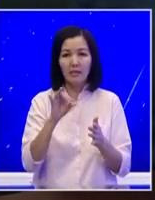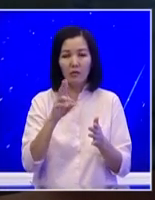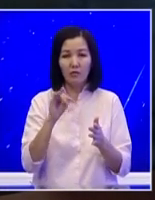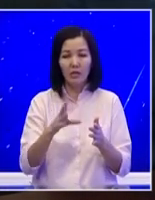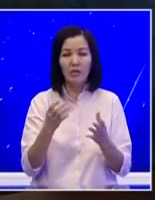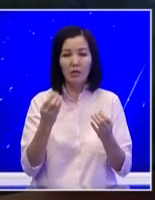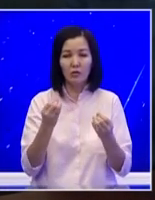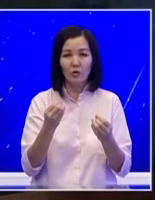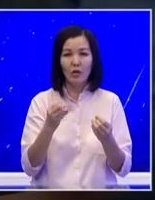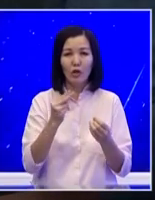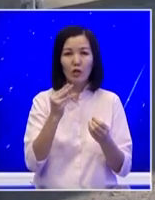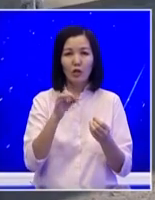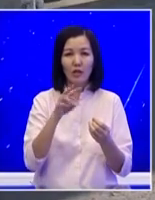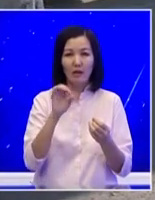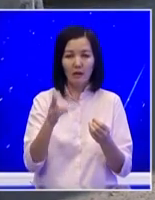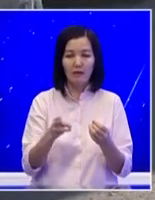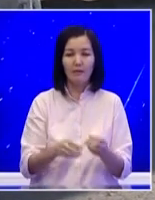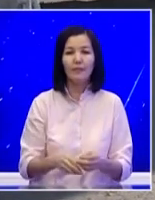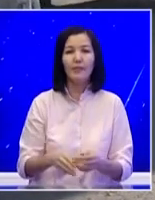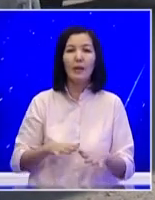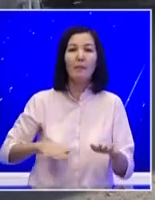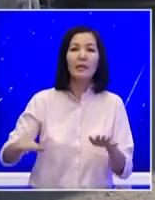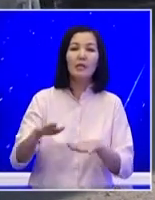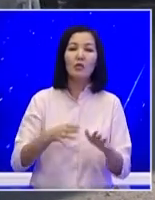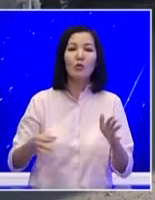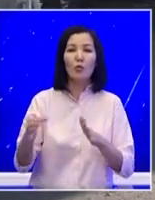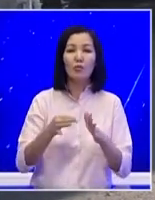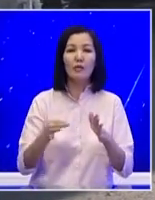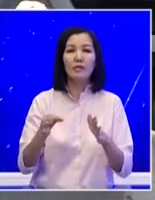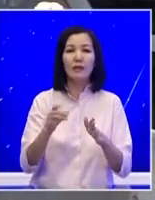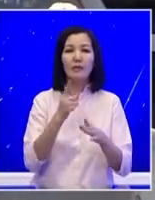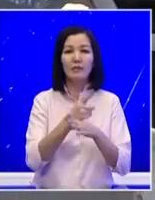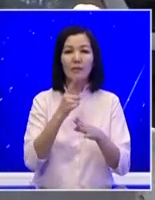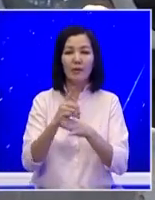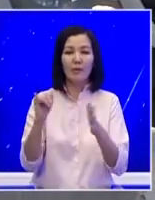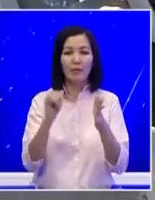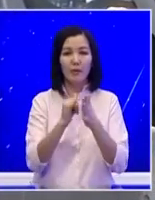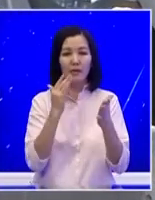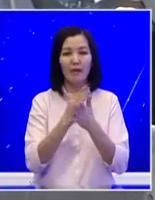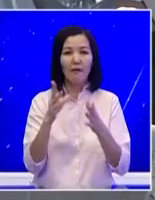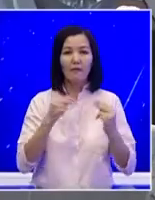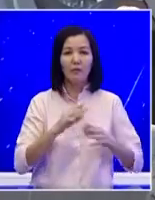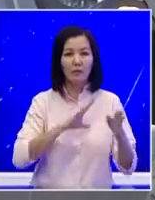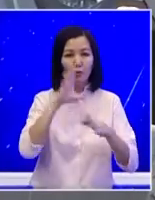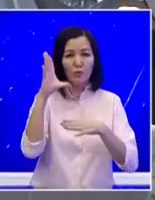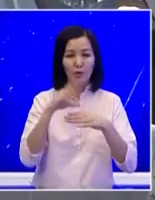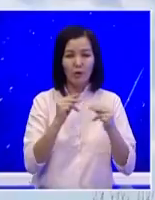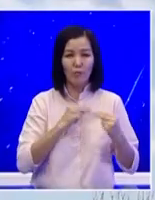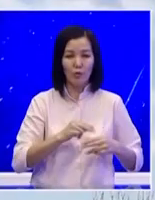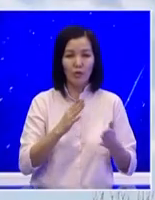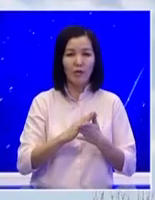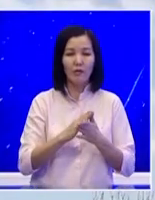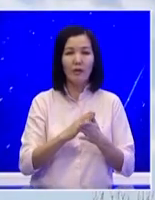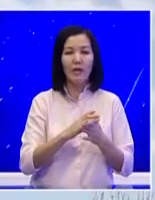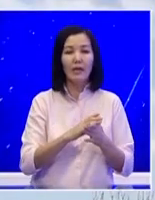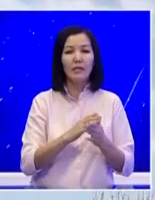плюс Щелек. По территории области выставлены более 100 ограничительных постов. Все работают в круглосуточном режиме.